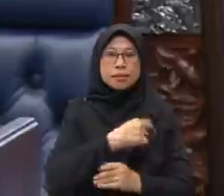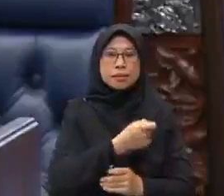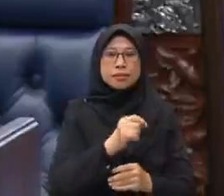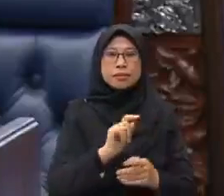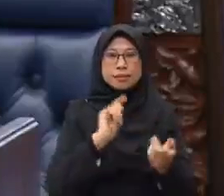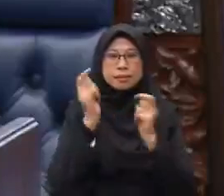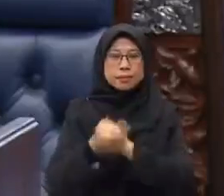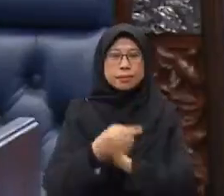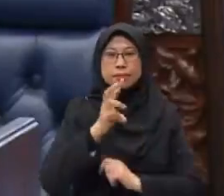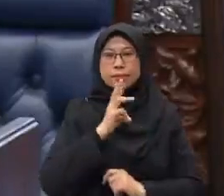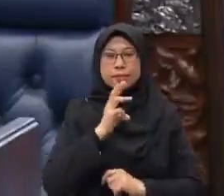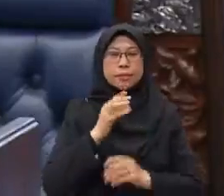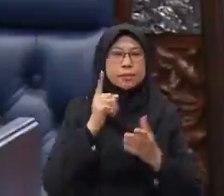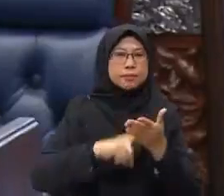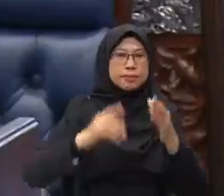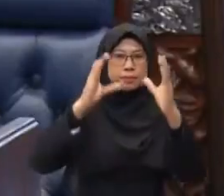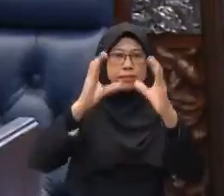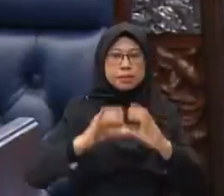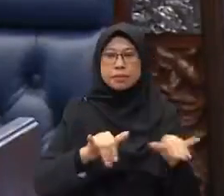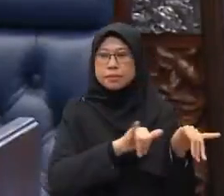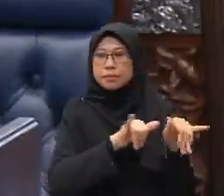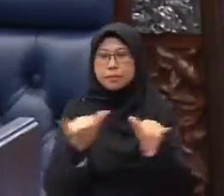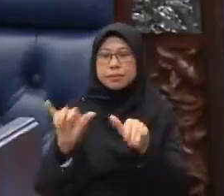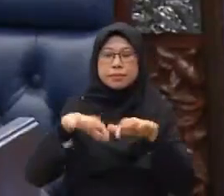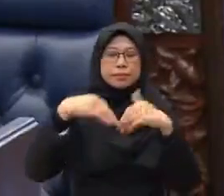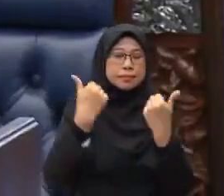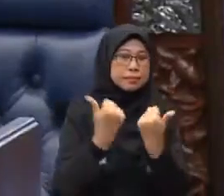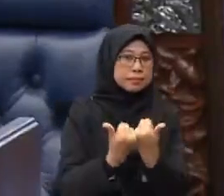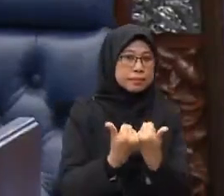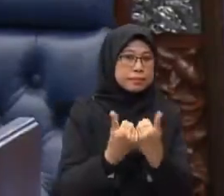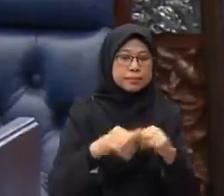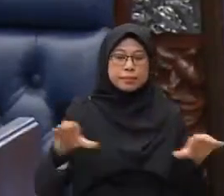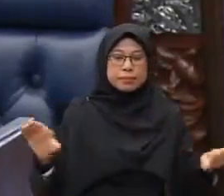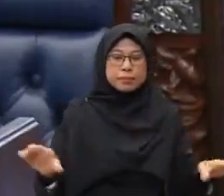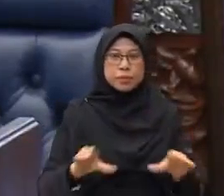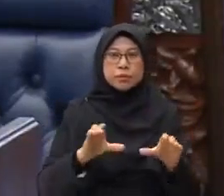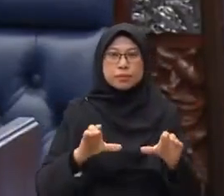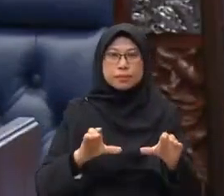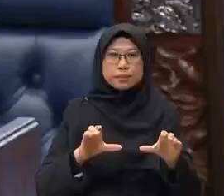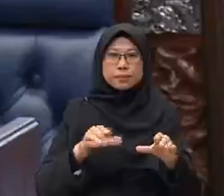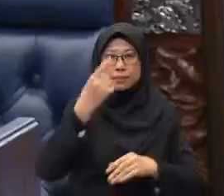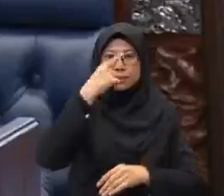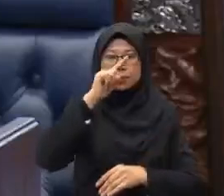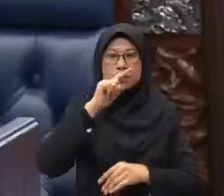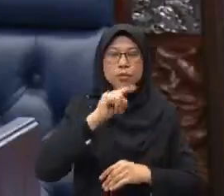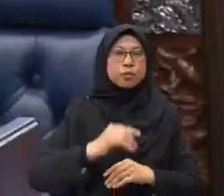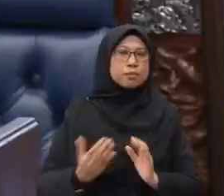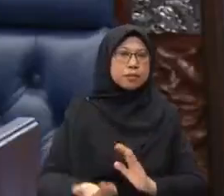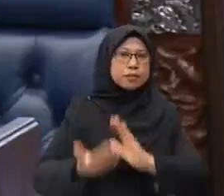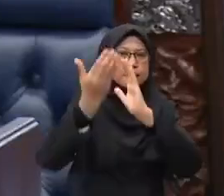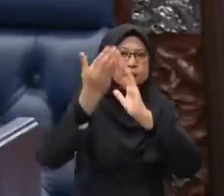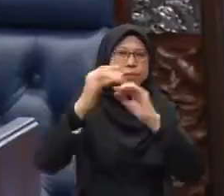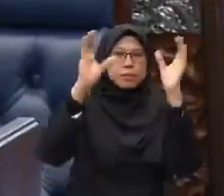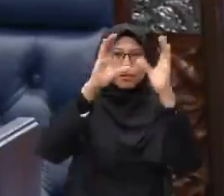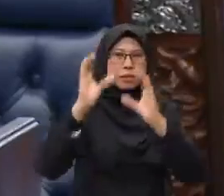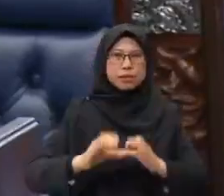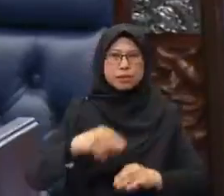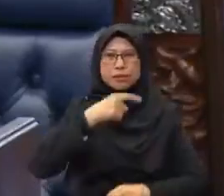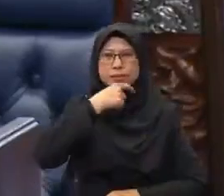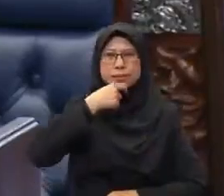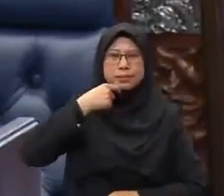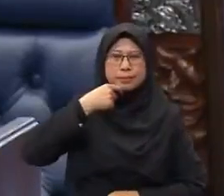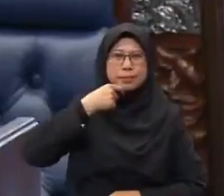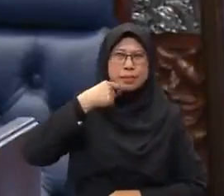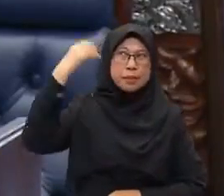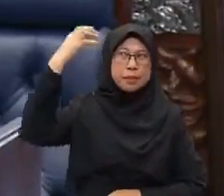apakah mekanisma penyelarasan antara agensi yang dilaksanakan untuk menghadapi musim kemarau